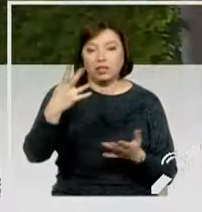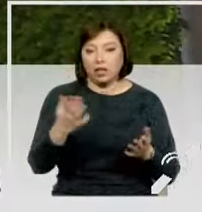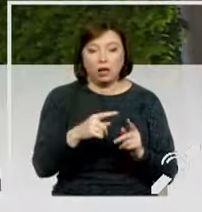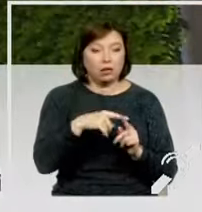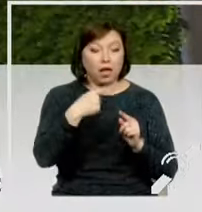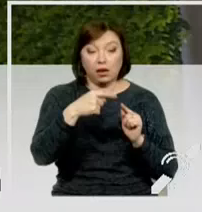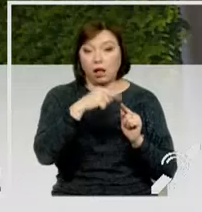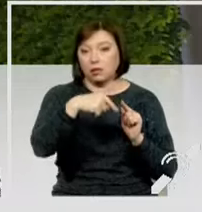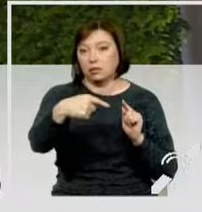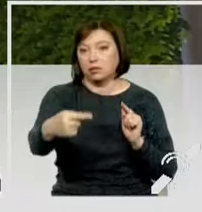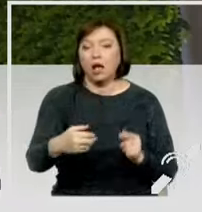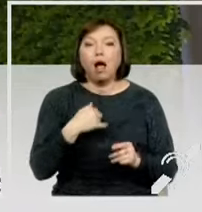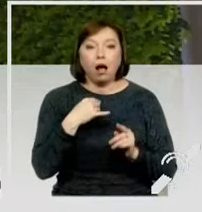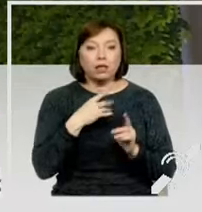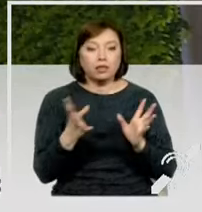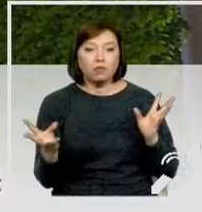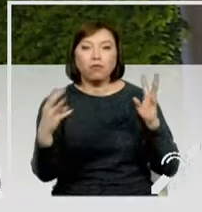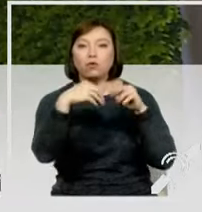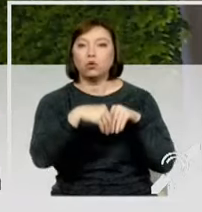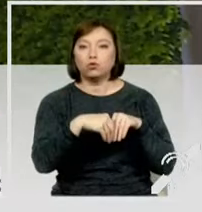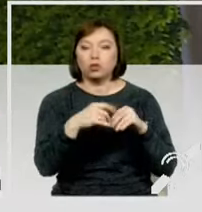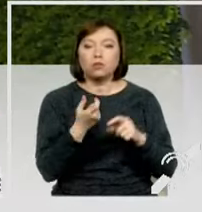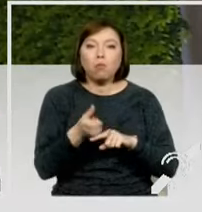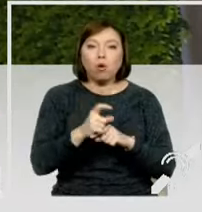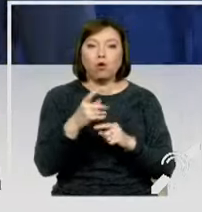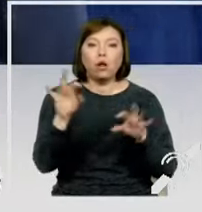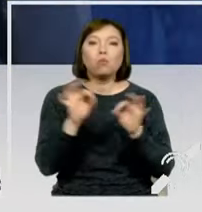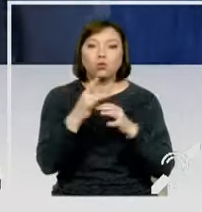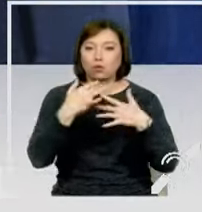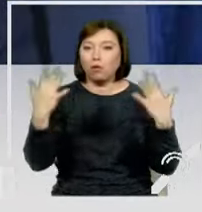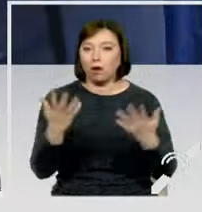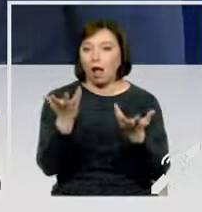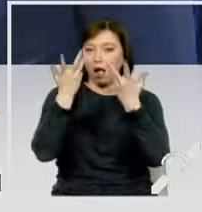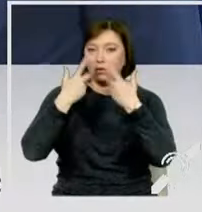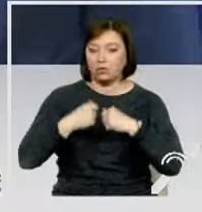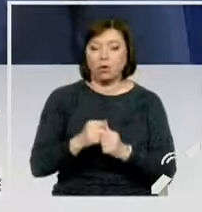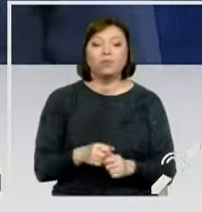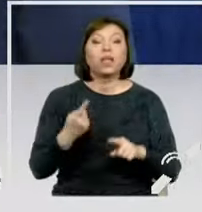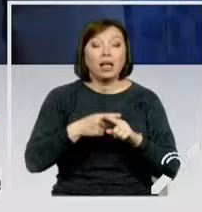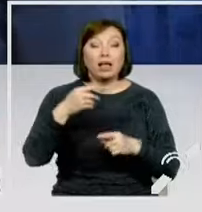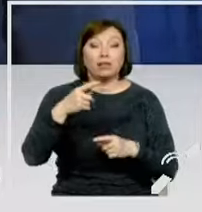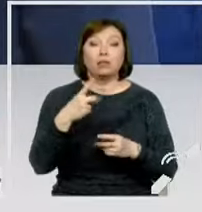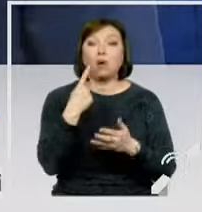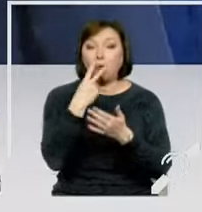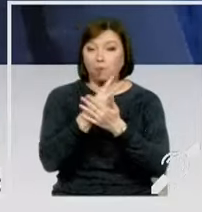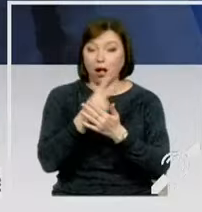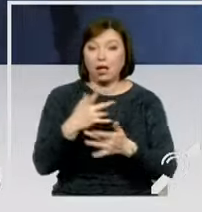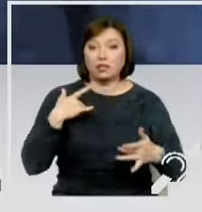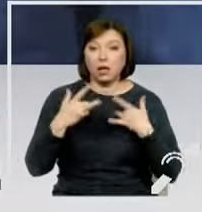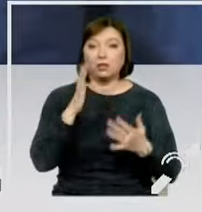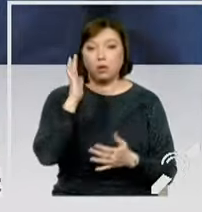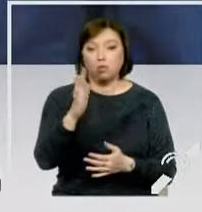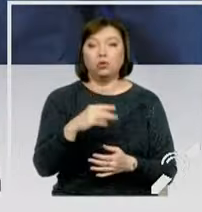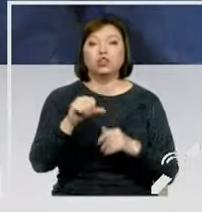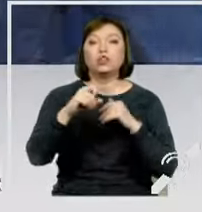să atingem așa o paletă mai colorată de muzică. Premiera spectacolului Concert Între cer și pământ va avea loc